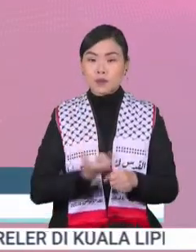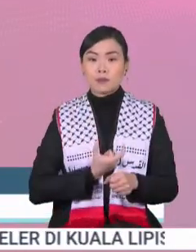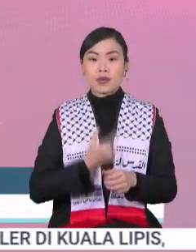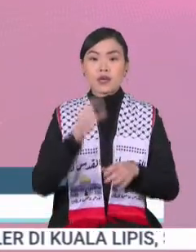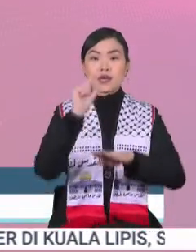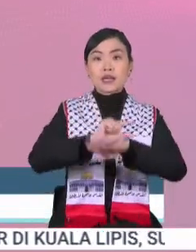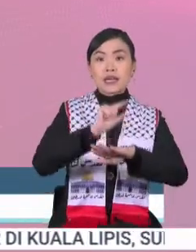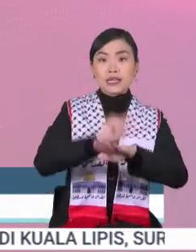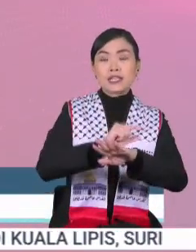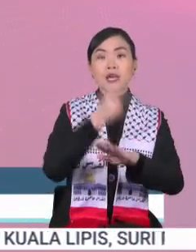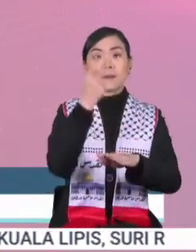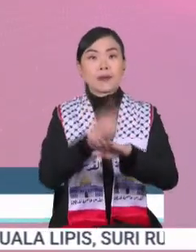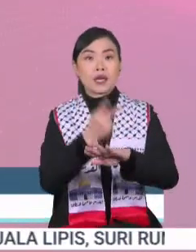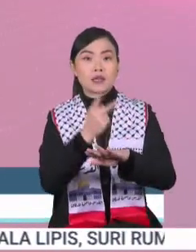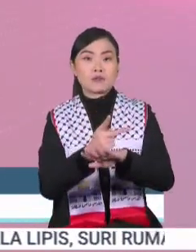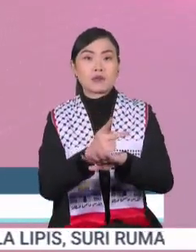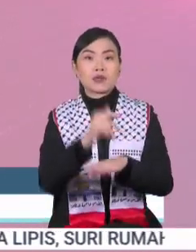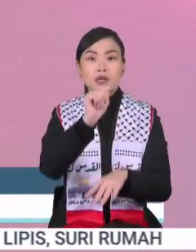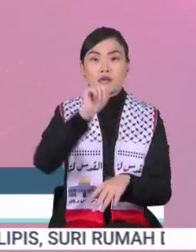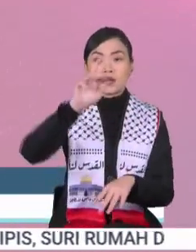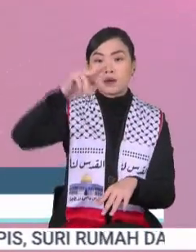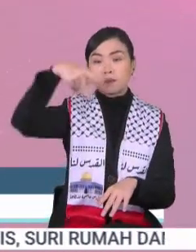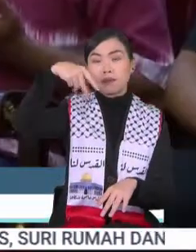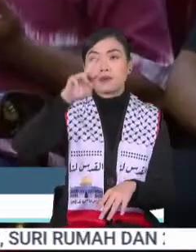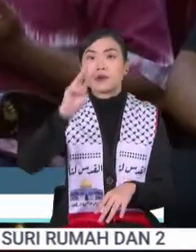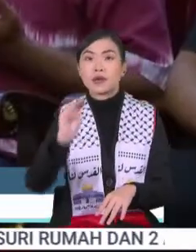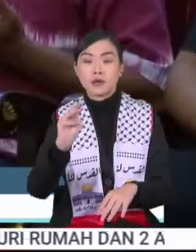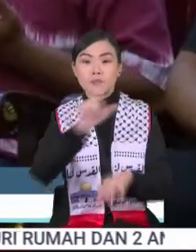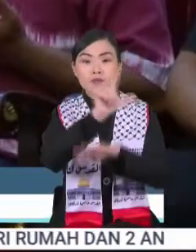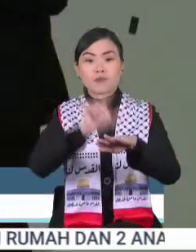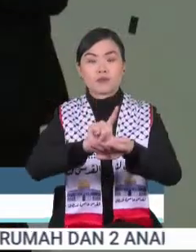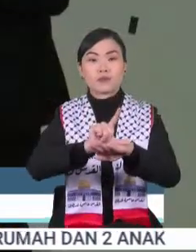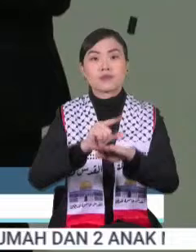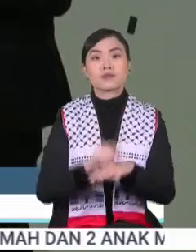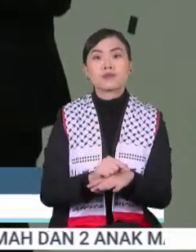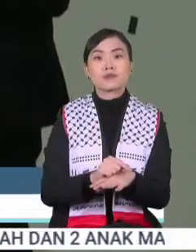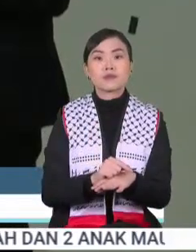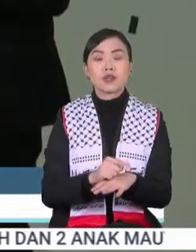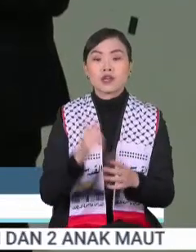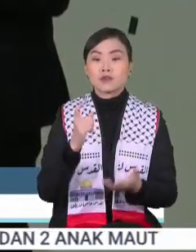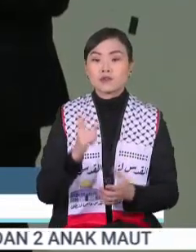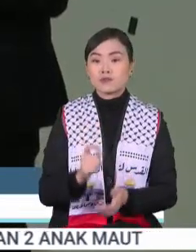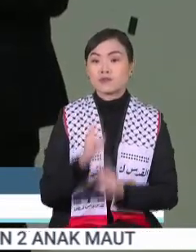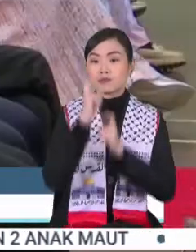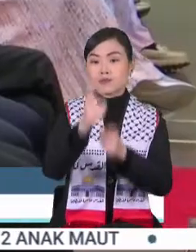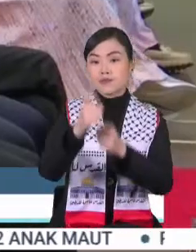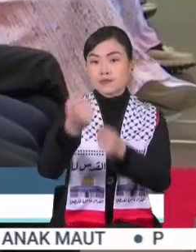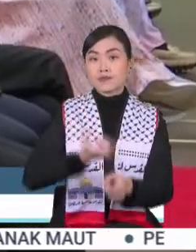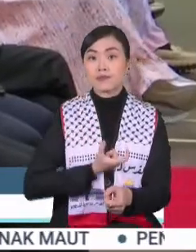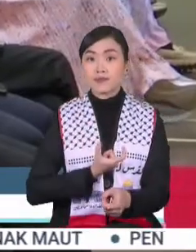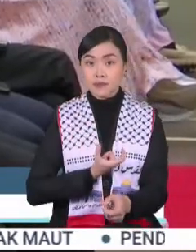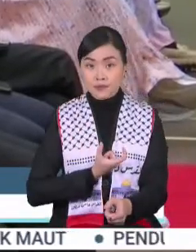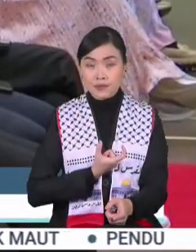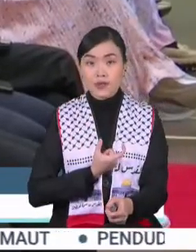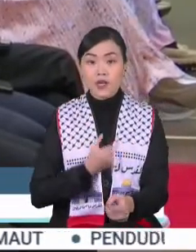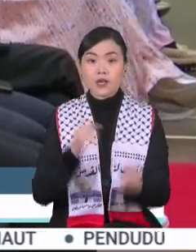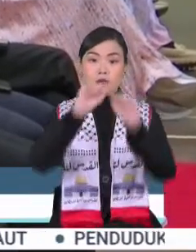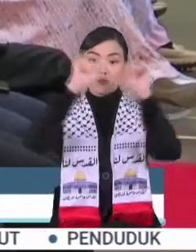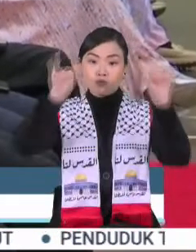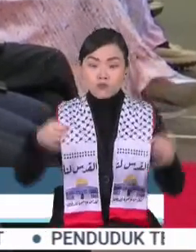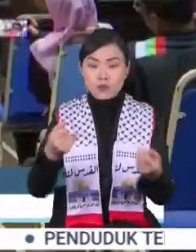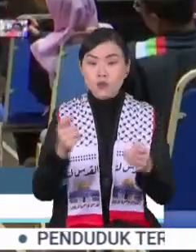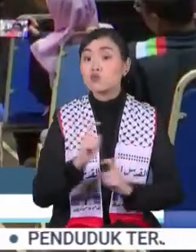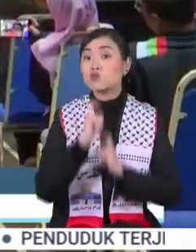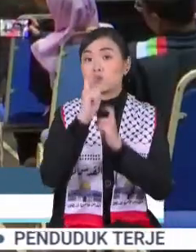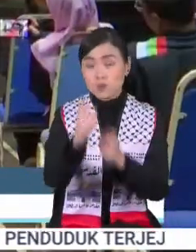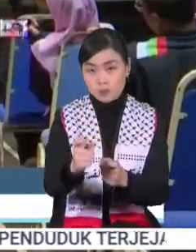ARP RM peringkat Labuan selain penyampaian pingat arprm turut disampaikan sijil